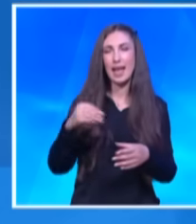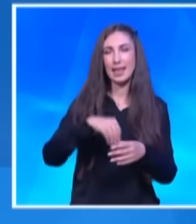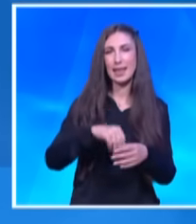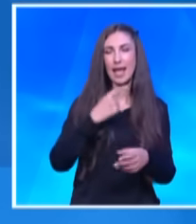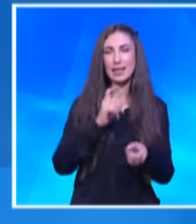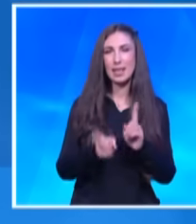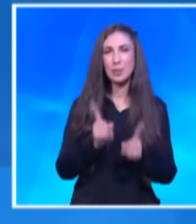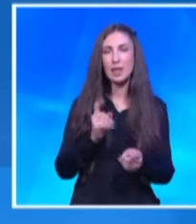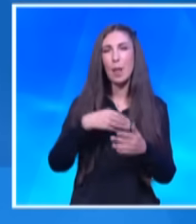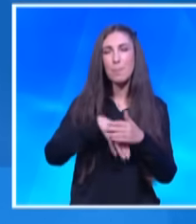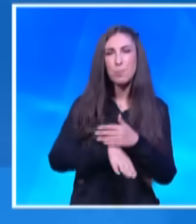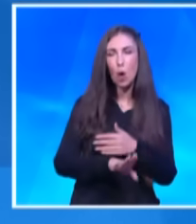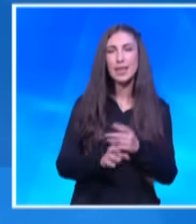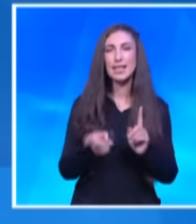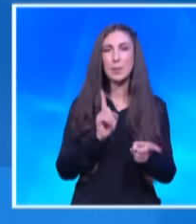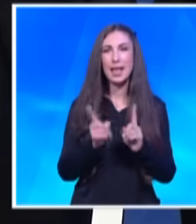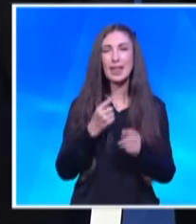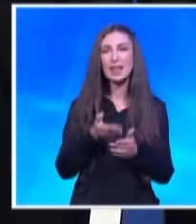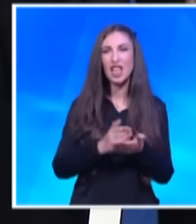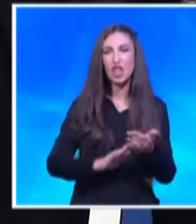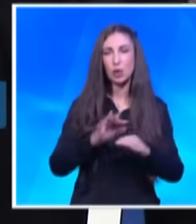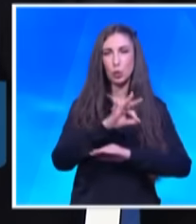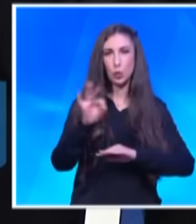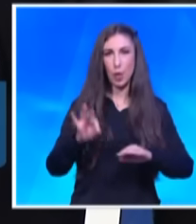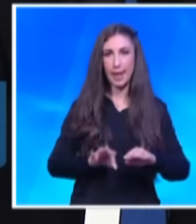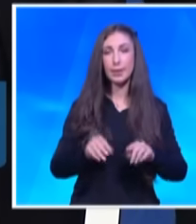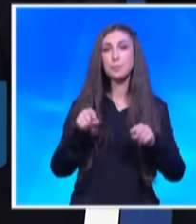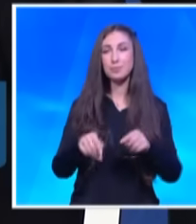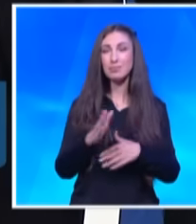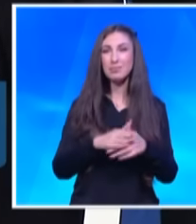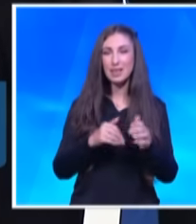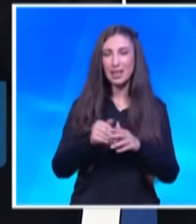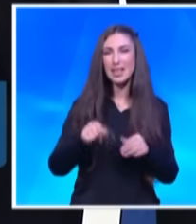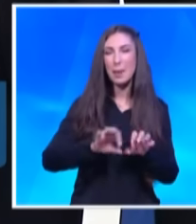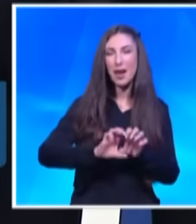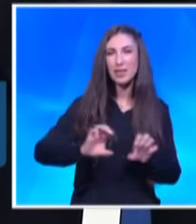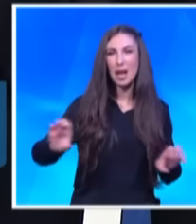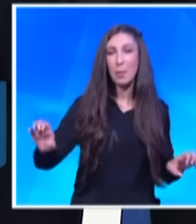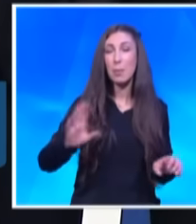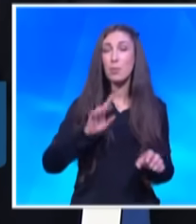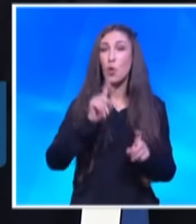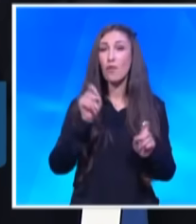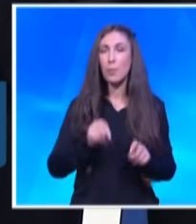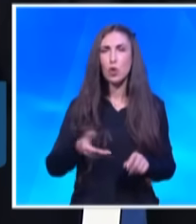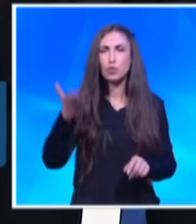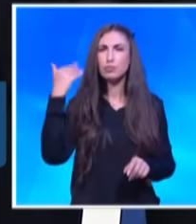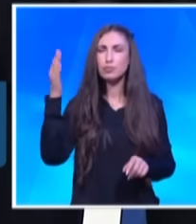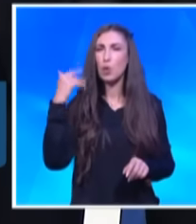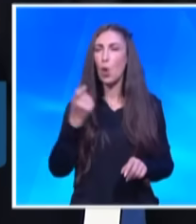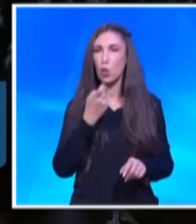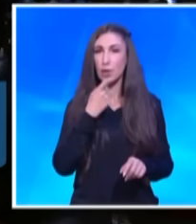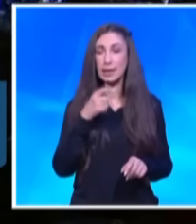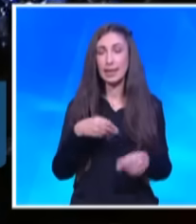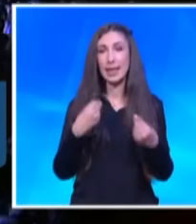като подизпълнител на част от проекта. Изграждането на тръбата провокира въпроси от много години, коментираха експерти.